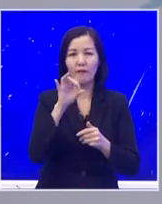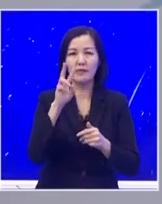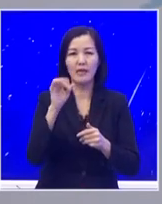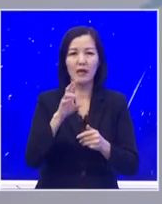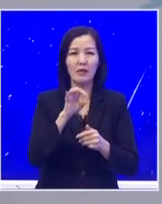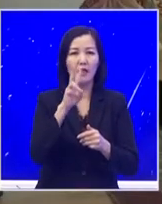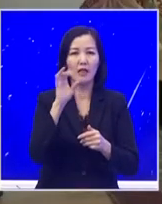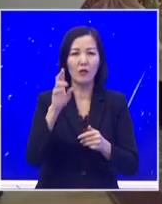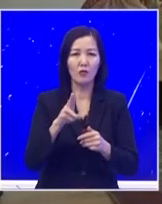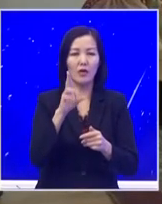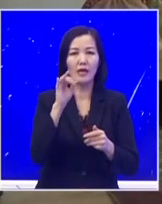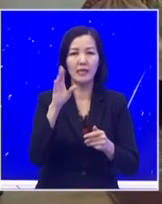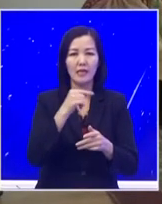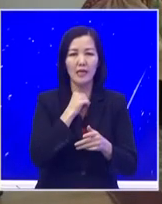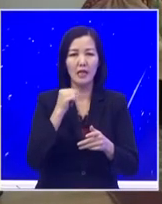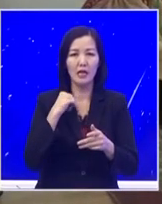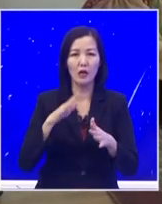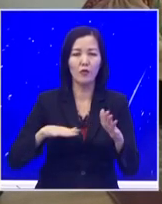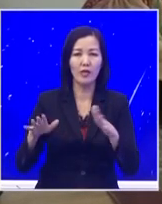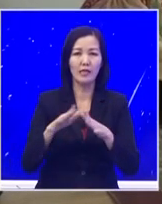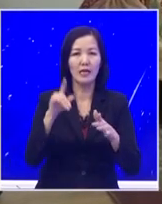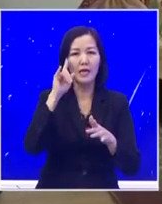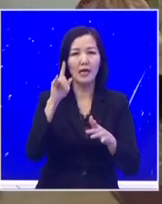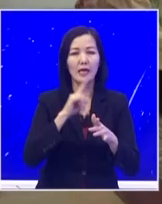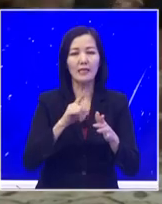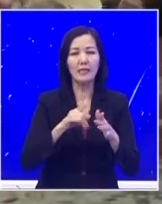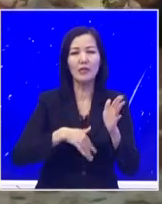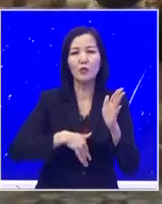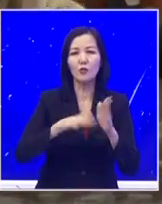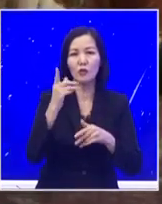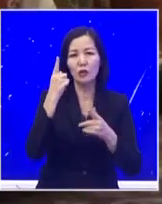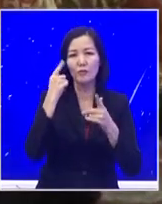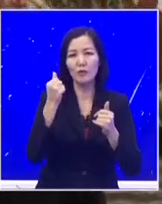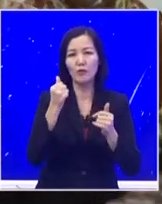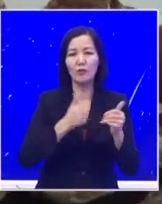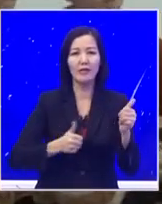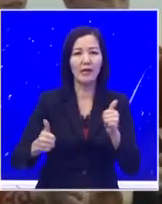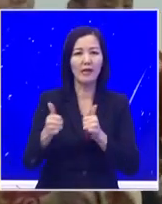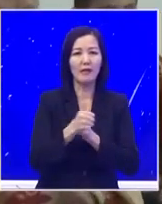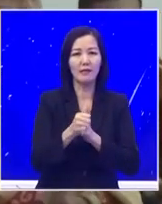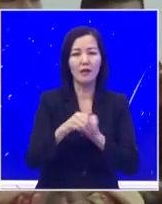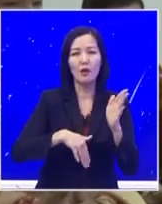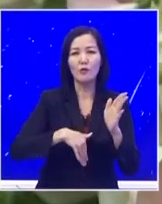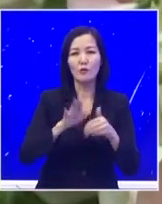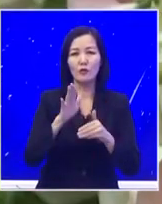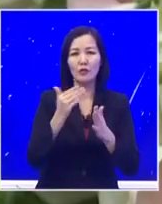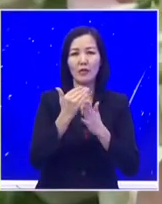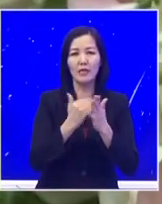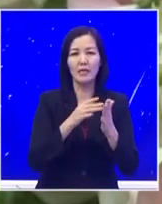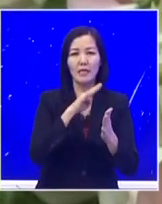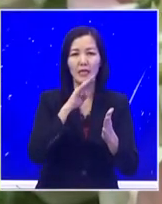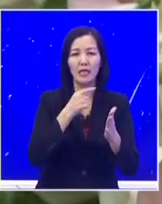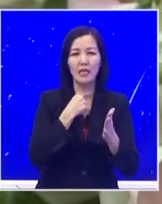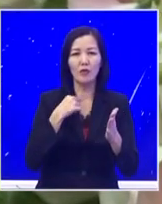Сарқан, Алагөл, Қарасай және Талғар ауданының өрендері қазақ тілін жетік білумен дараланды. Сонымен қатар үздіктер қатарында Текелі,